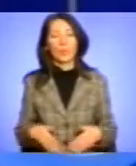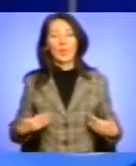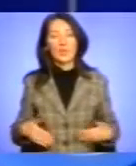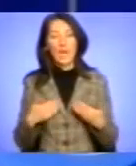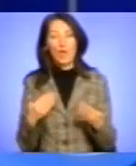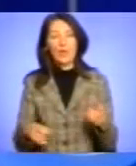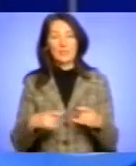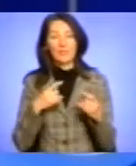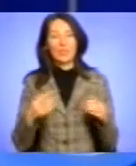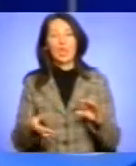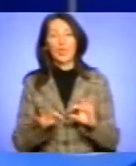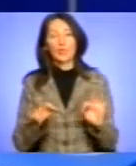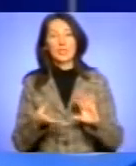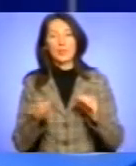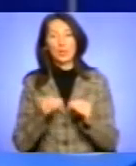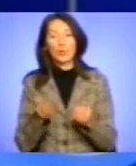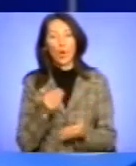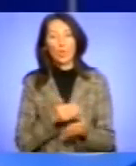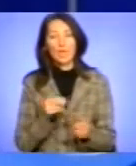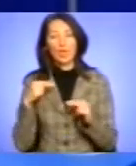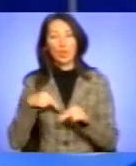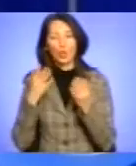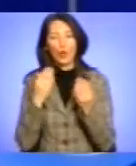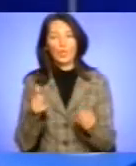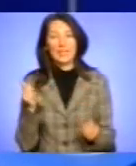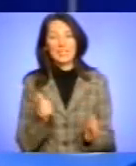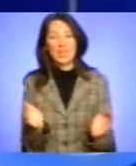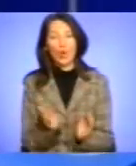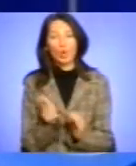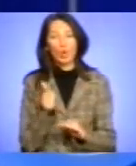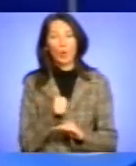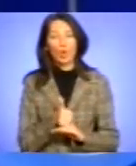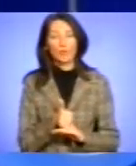Вітаю вас в ефірі інформаційний підсумок останнього трудового дня тижня. Коротко про головне.